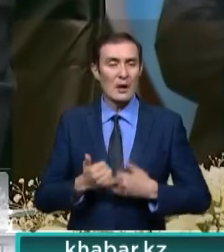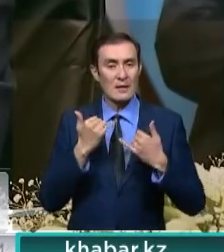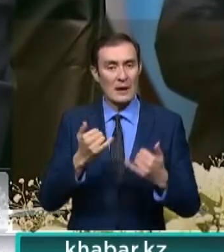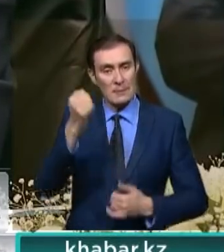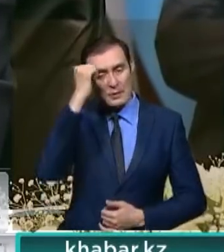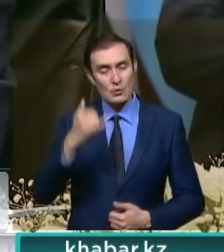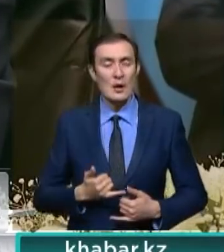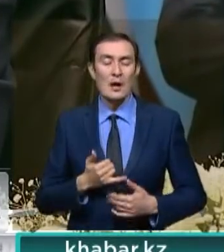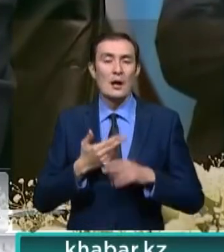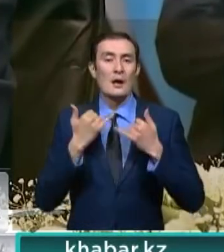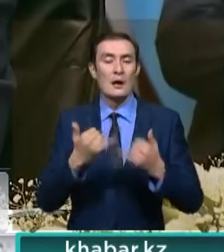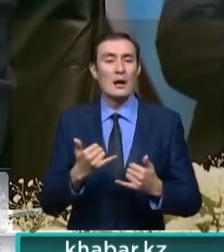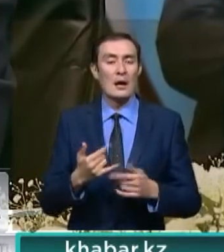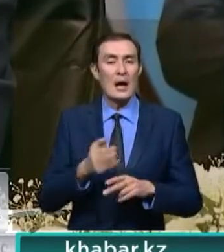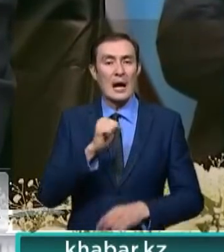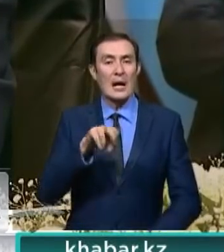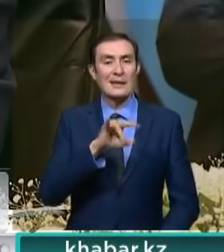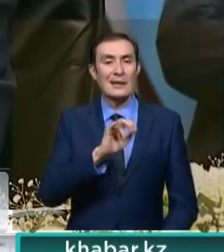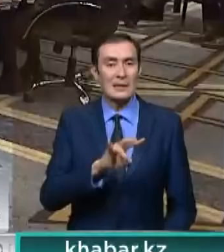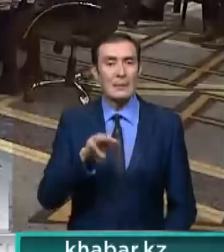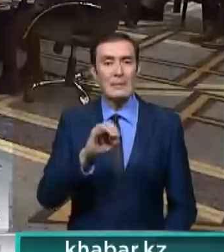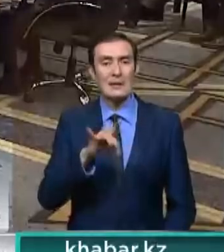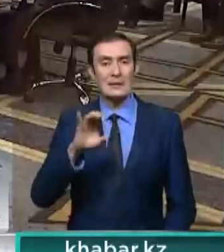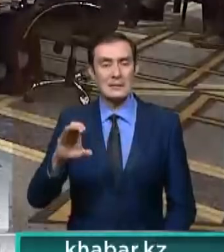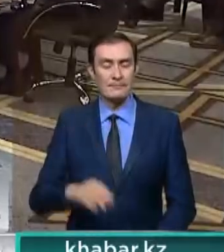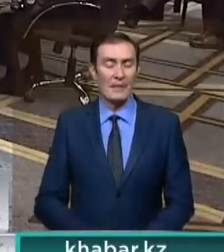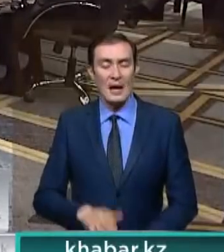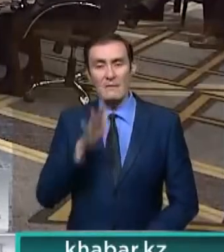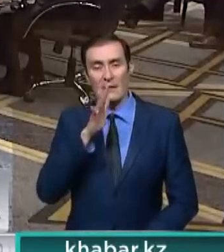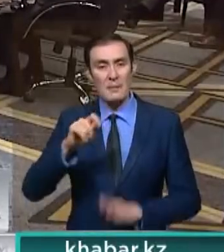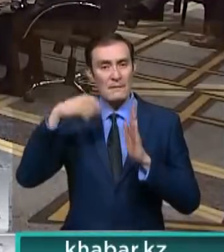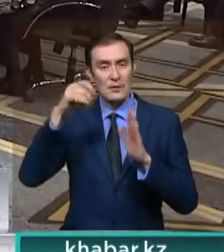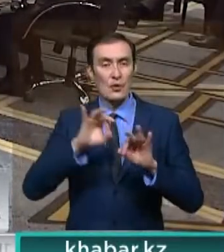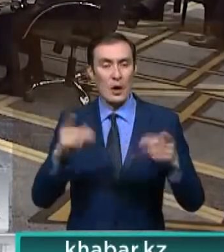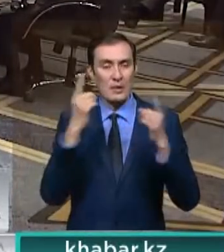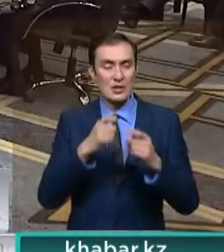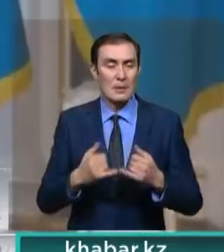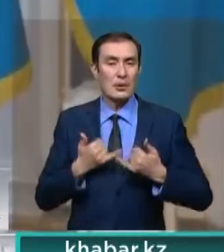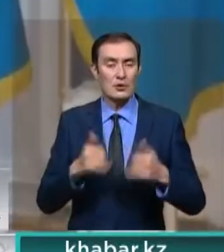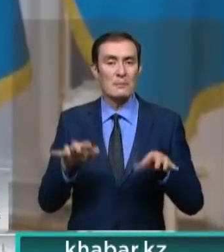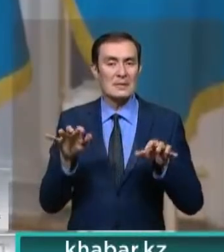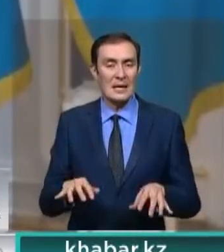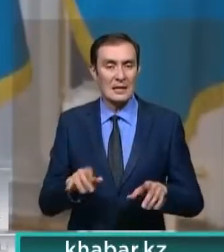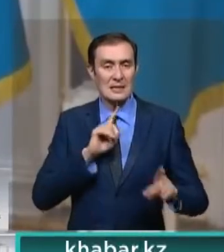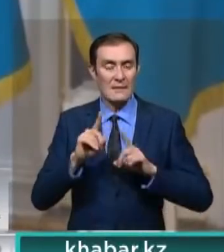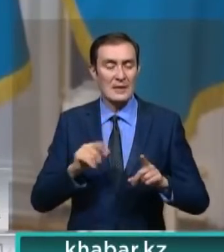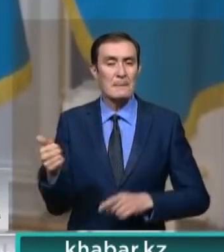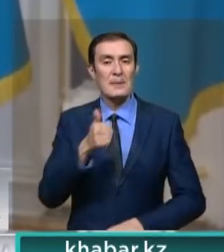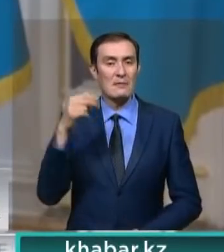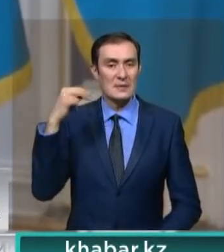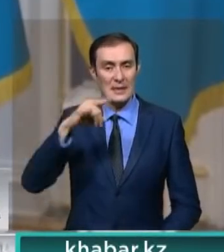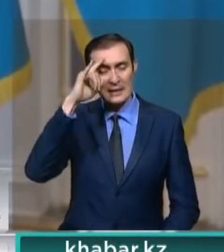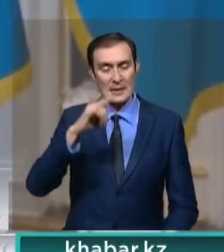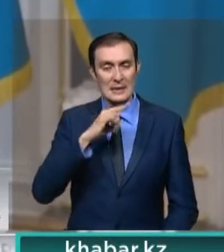дань уважения памяти Аднана Мендереса. Во время видеообращения почетный председатель Тюркского совета, первый